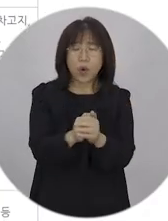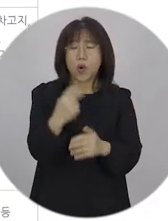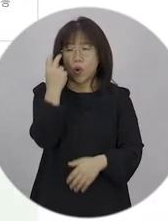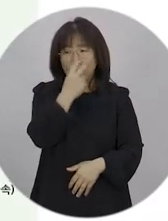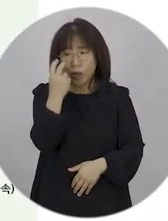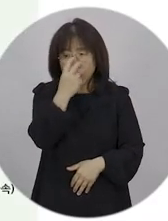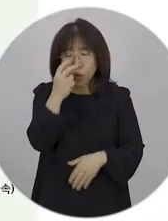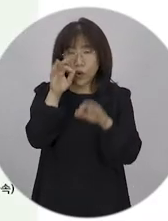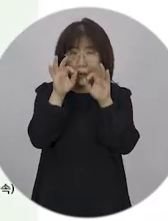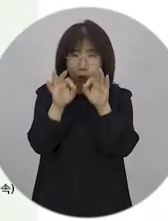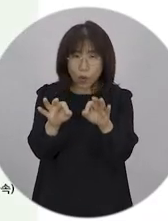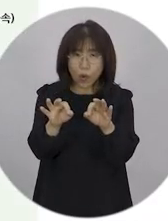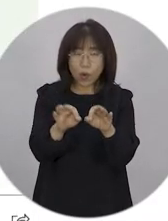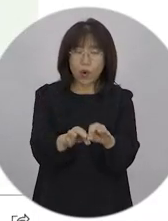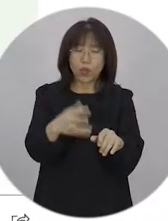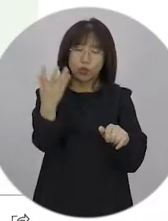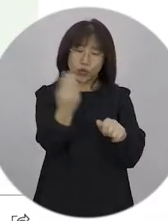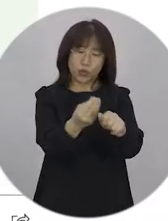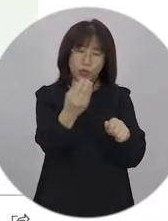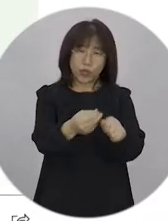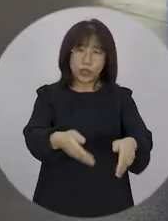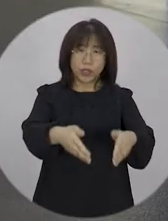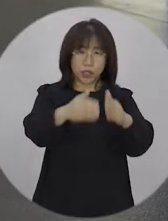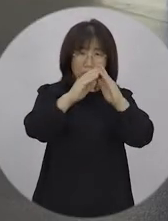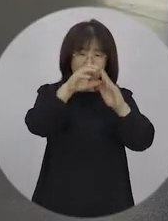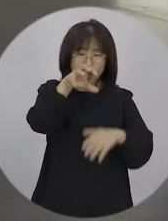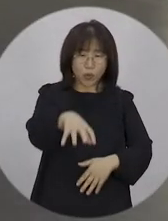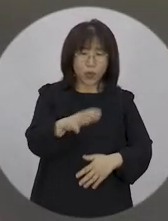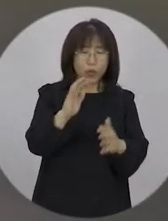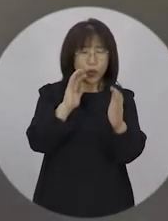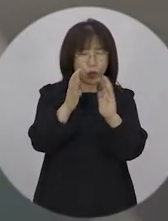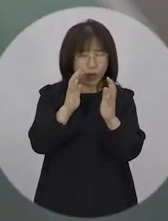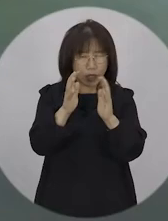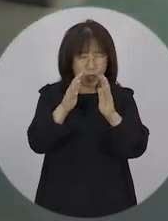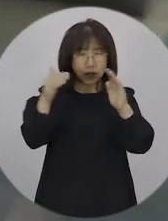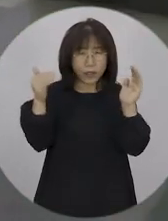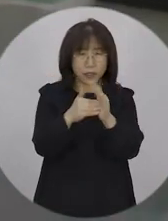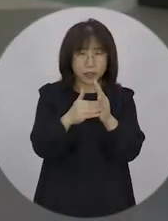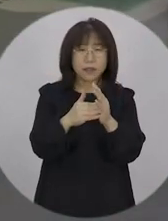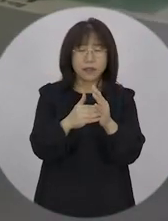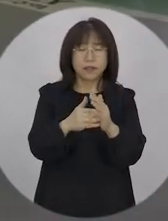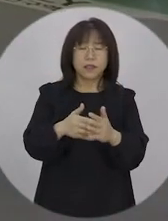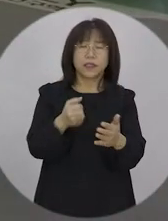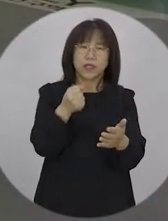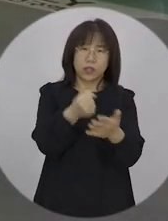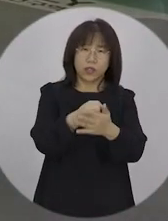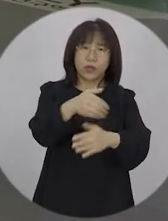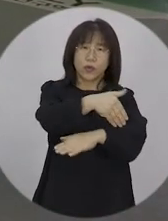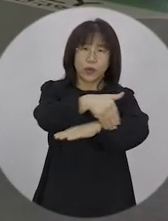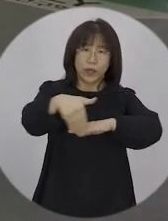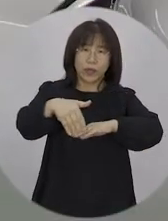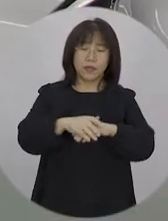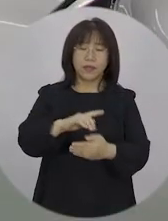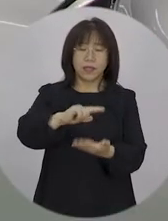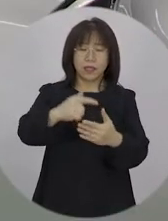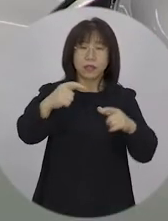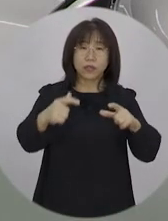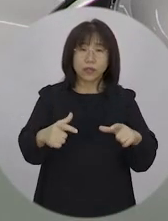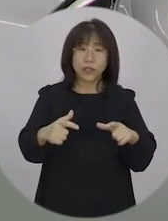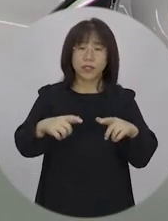부지 적정성을 평가하는 후 충전 시설 설치 부지 선정 위원회를 거쳐 최종 결정될 예정입니다